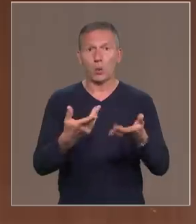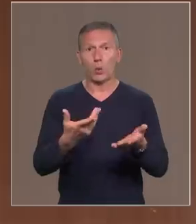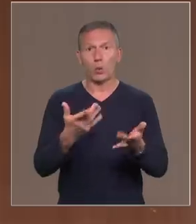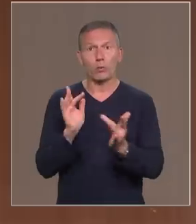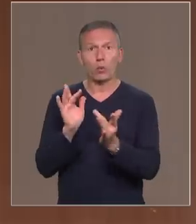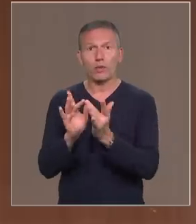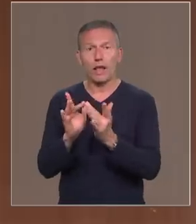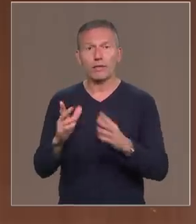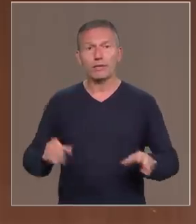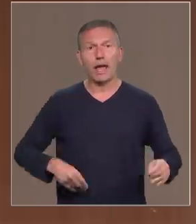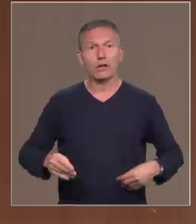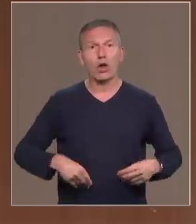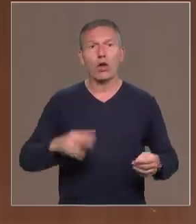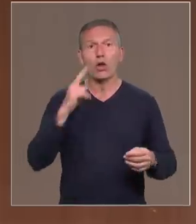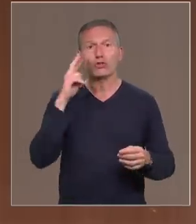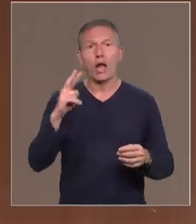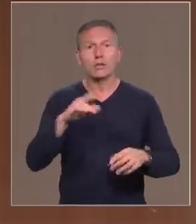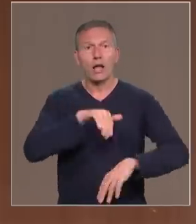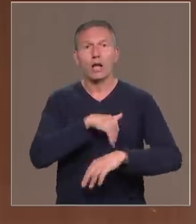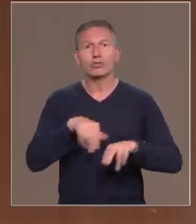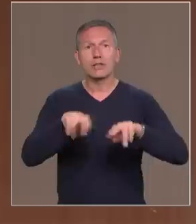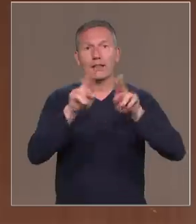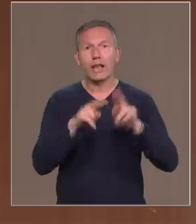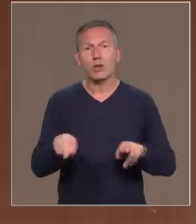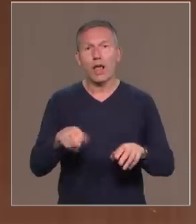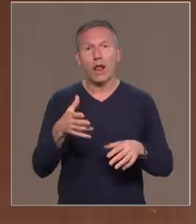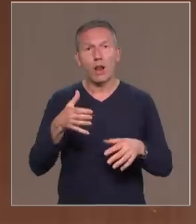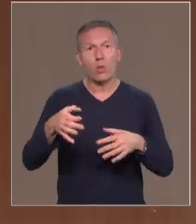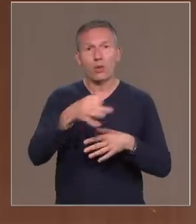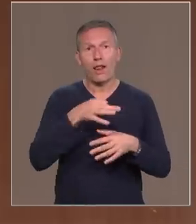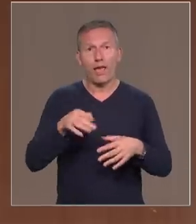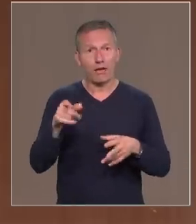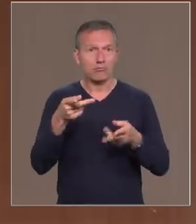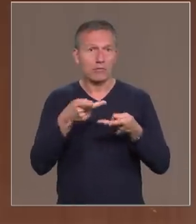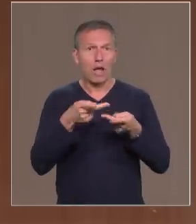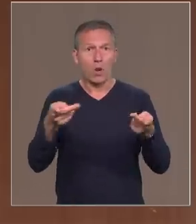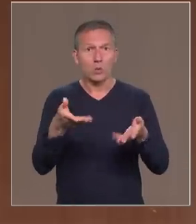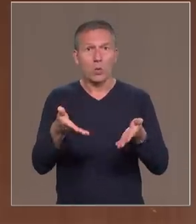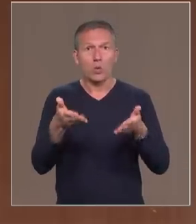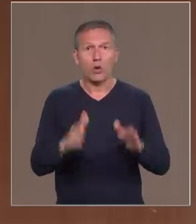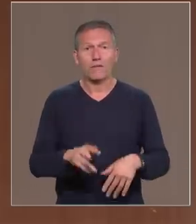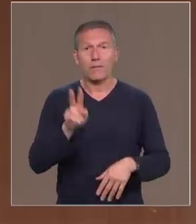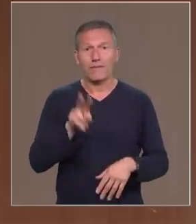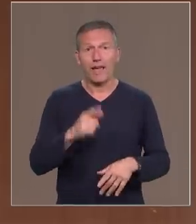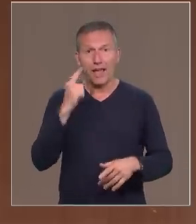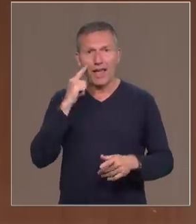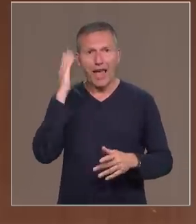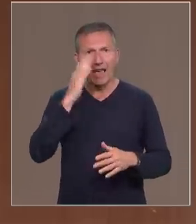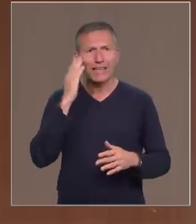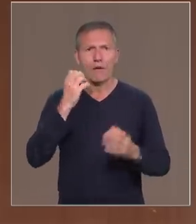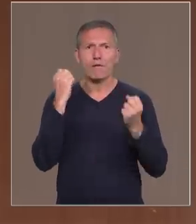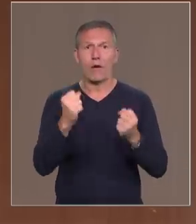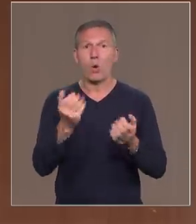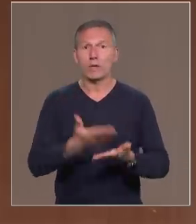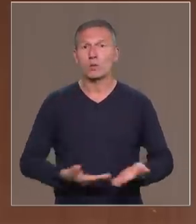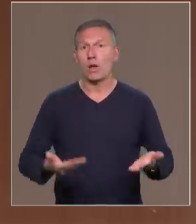directeur général de l'Agence internationale de l'énergie atomique qui nous a confirmé le caractère très préoccupant de la